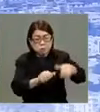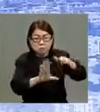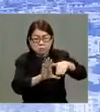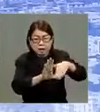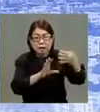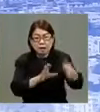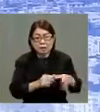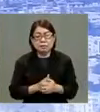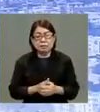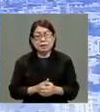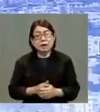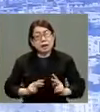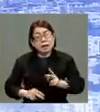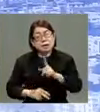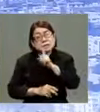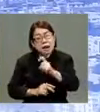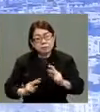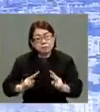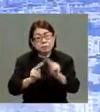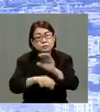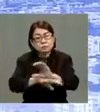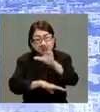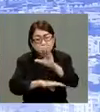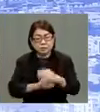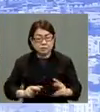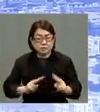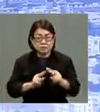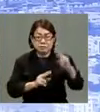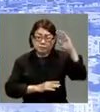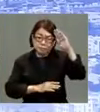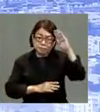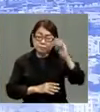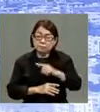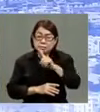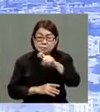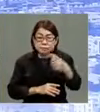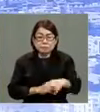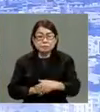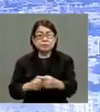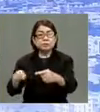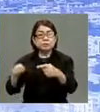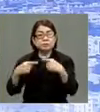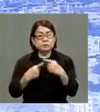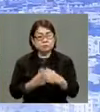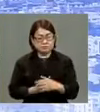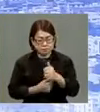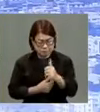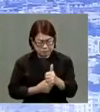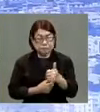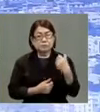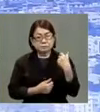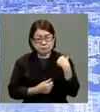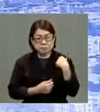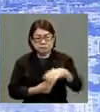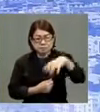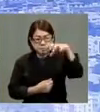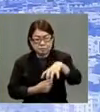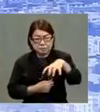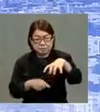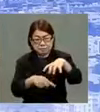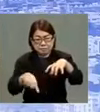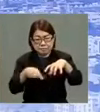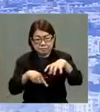ของทางด้านมหาดไทยกับทางกระทรวงกลาโหมล่ะท่านผบ.ส.ส.ก็บอกว่าสามารถที่จะหาพื้นที่รองรับได้ท่